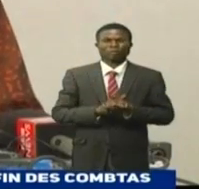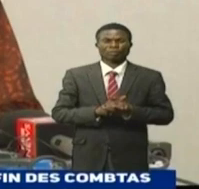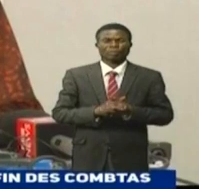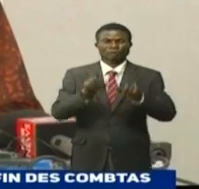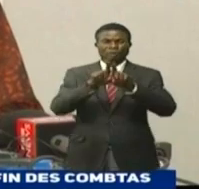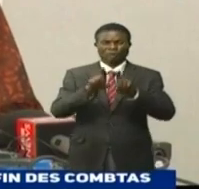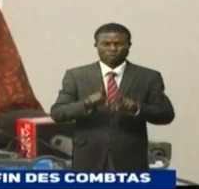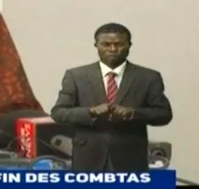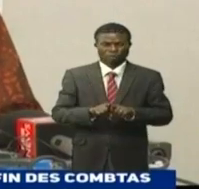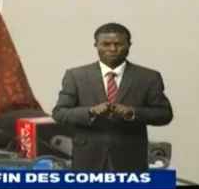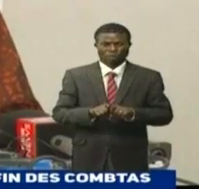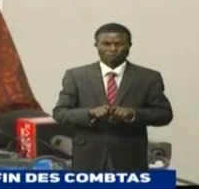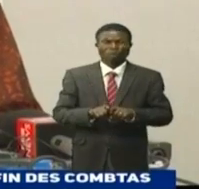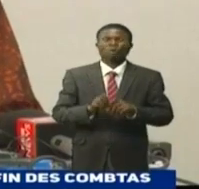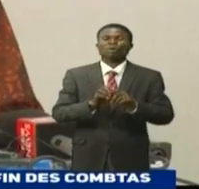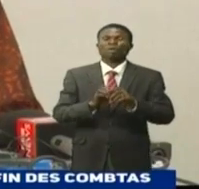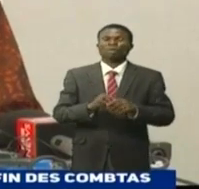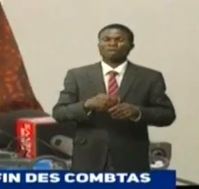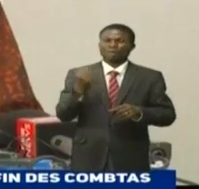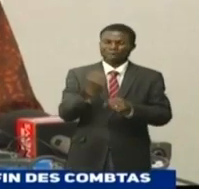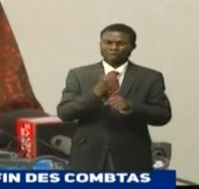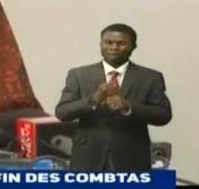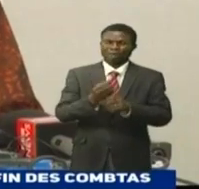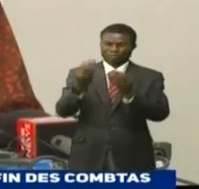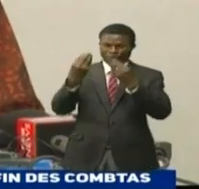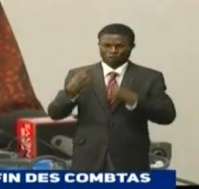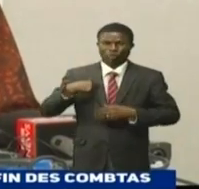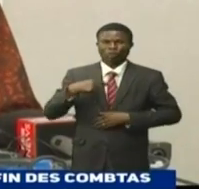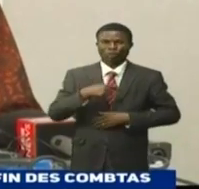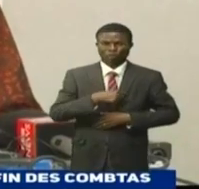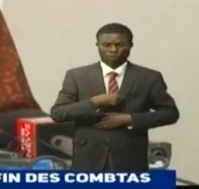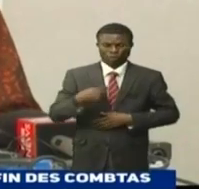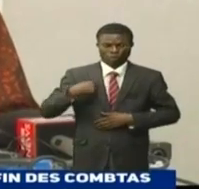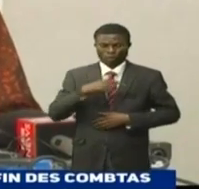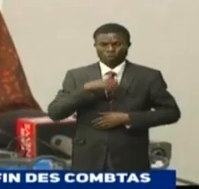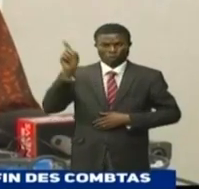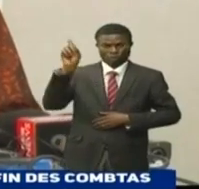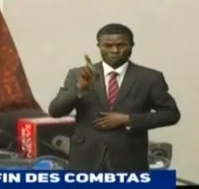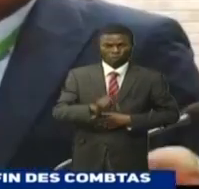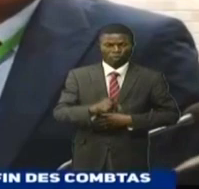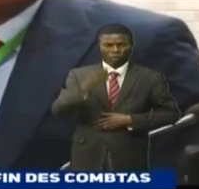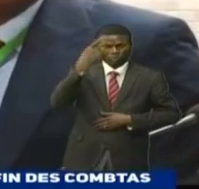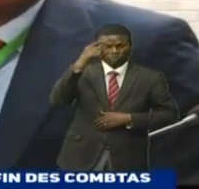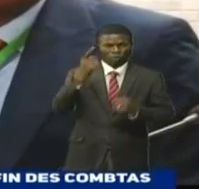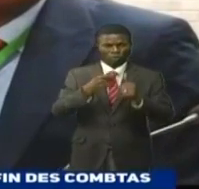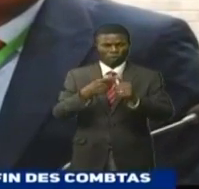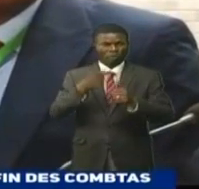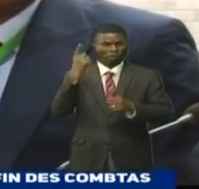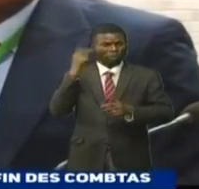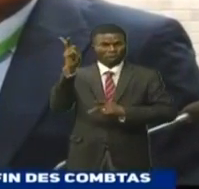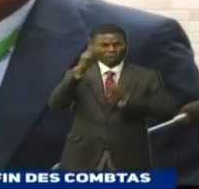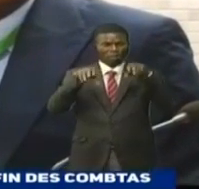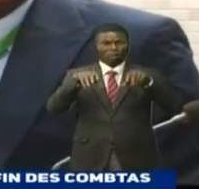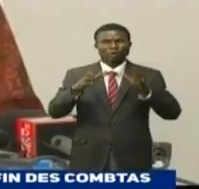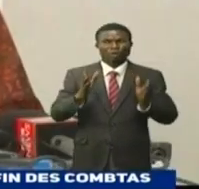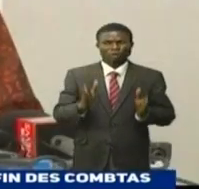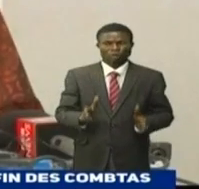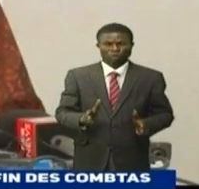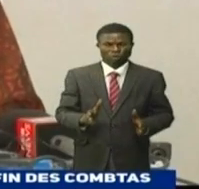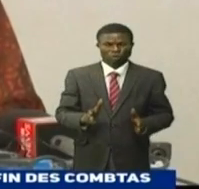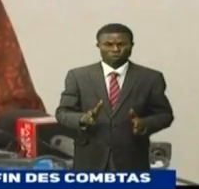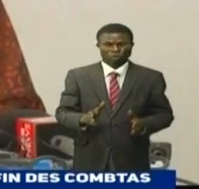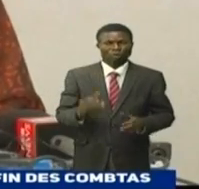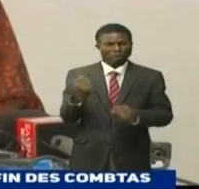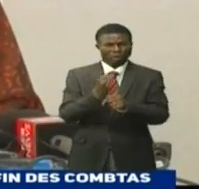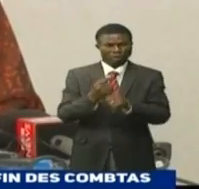et du mandat qui nous a été donné nous sommes venus ici pour écouter le peuple du Congo parce que